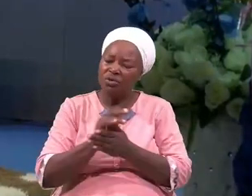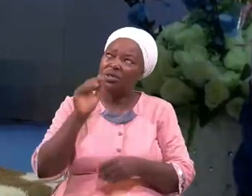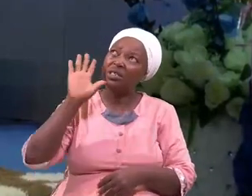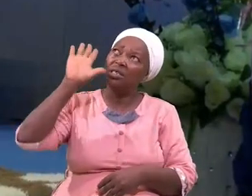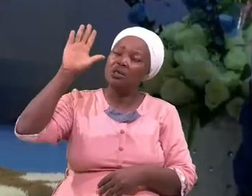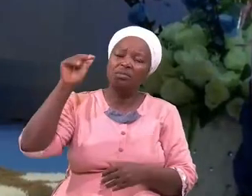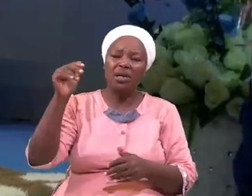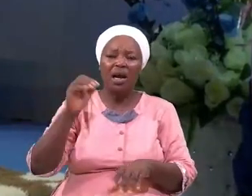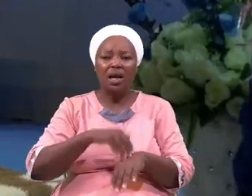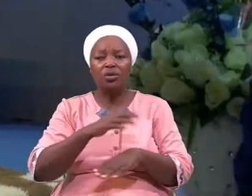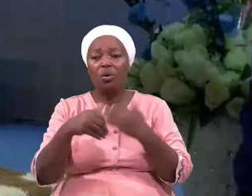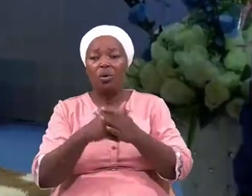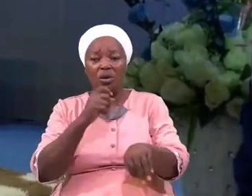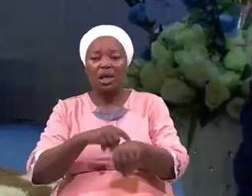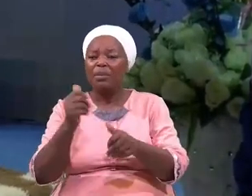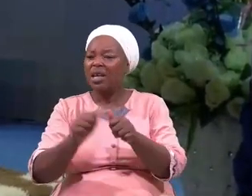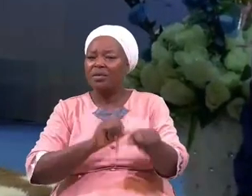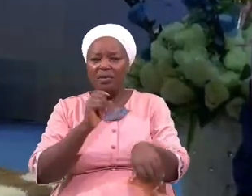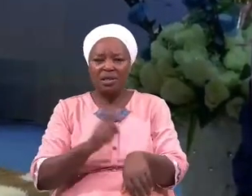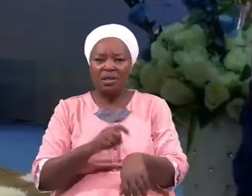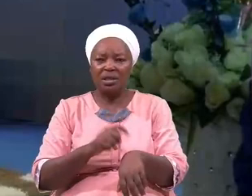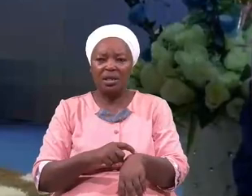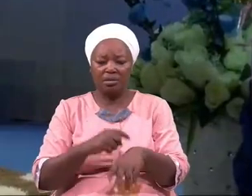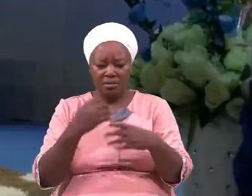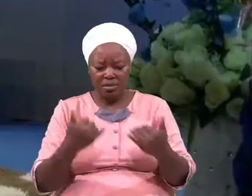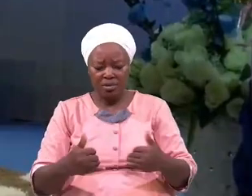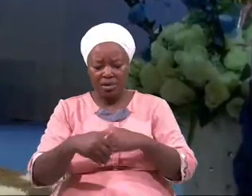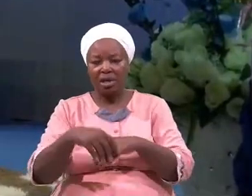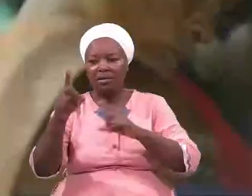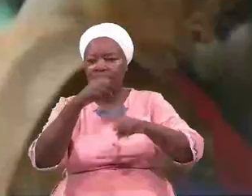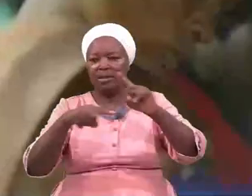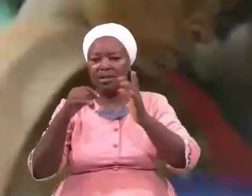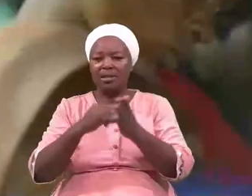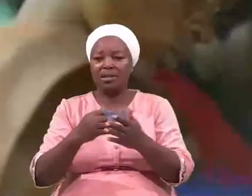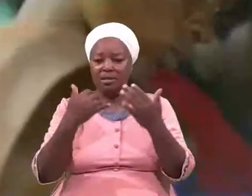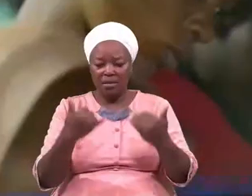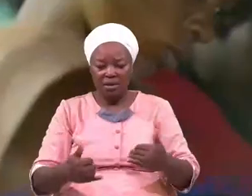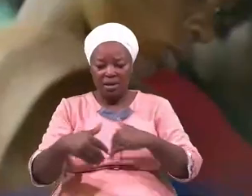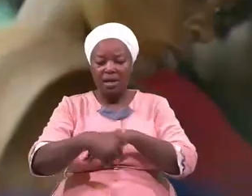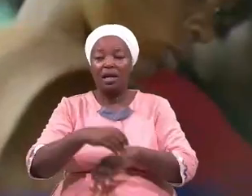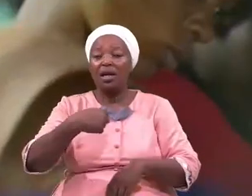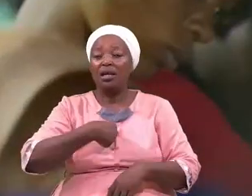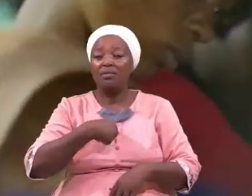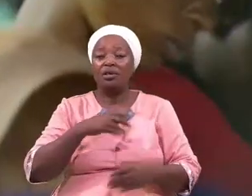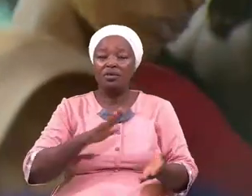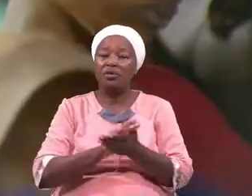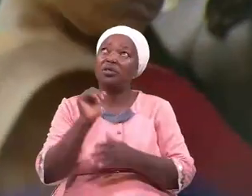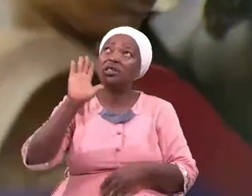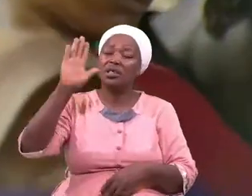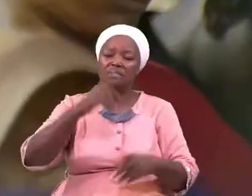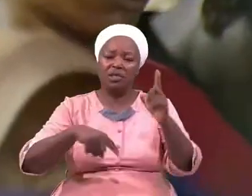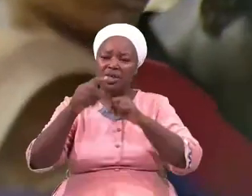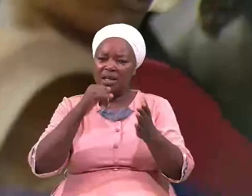Et que confiez-vous en lui en tout temps. Ce soir, je me confie en lui. Il